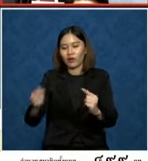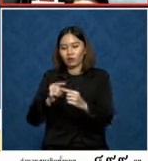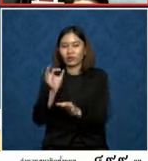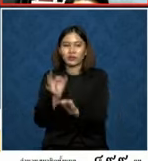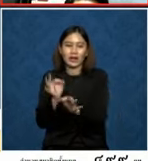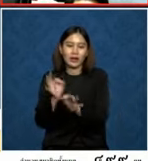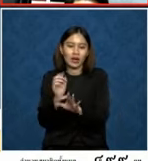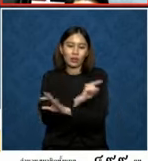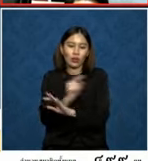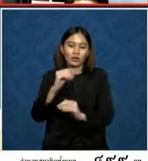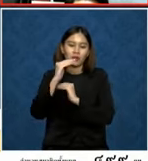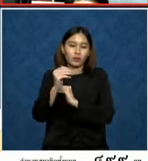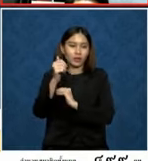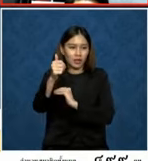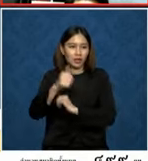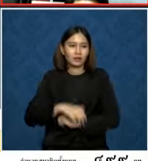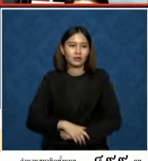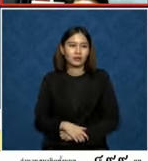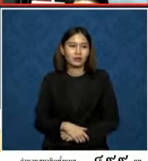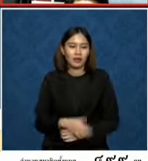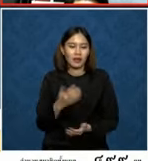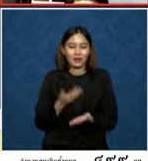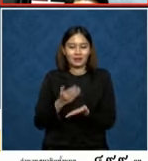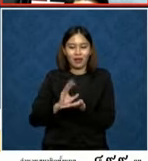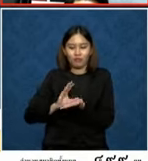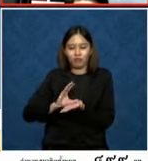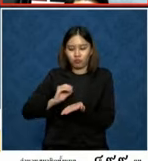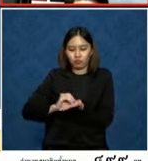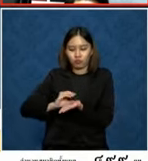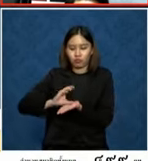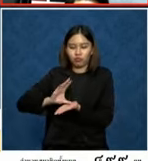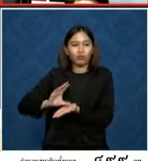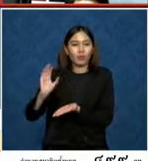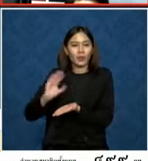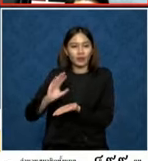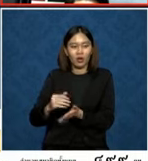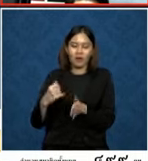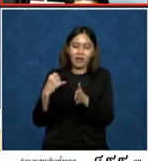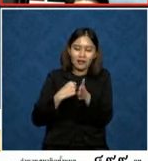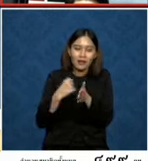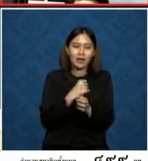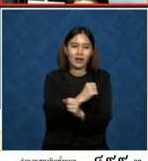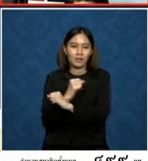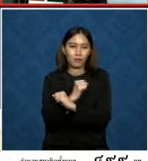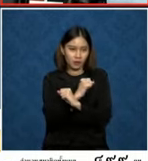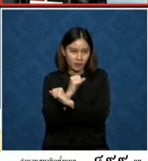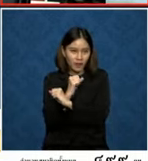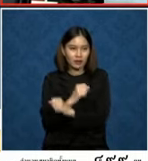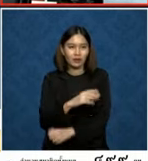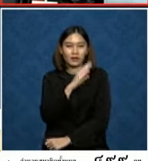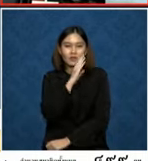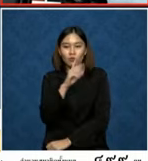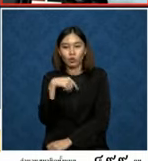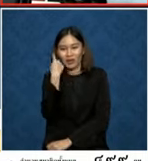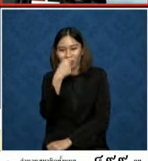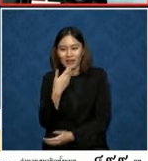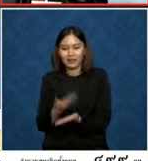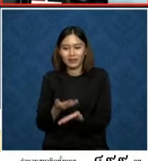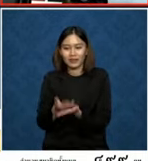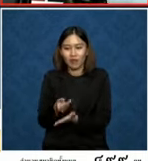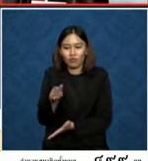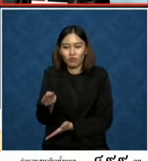าคารในวันที่กำหนดทำให้ไม่ต้องพกเงินสดจำนวนมากเกิดความสะดวกและปลอดภัยแต่หากผู้รับนำเช็คไปขึ้น